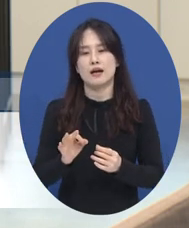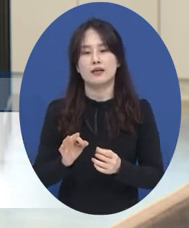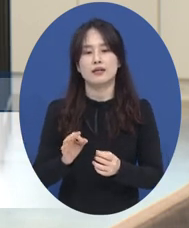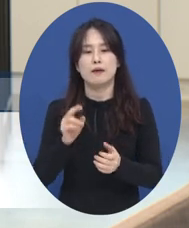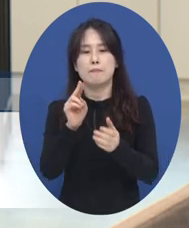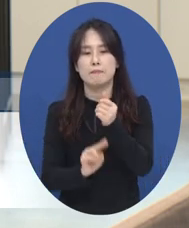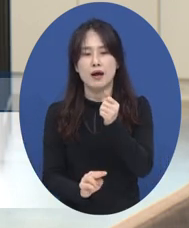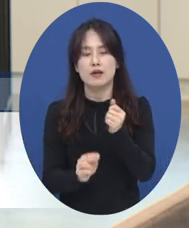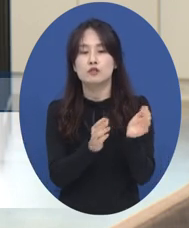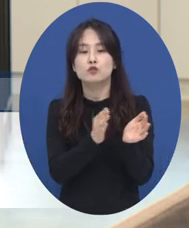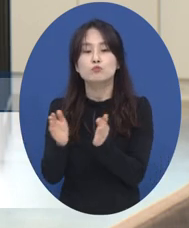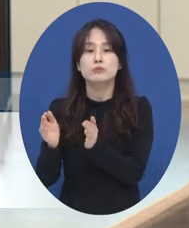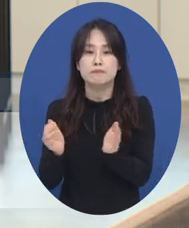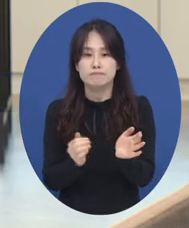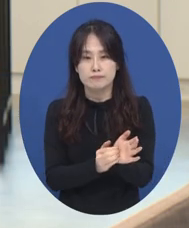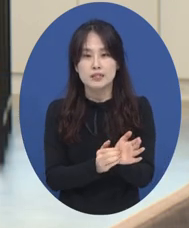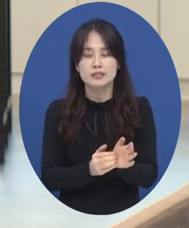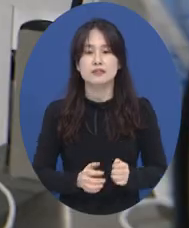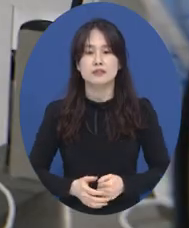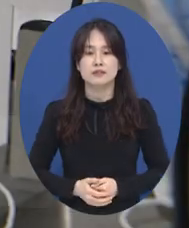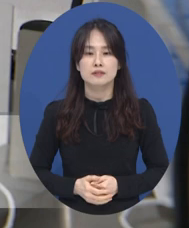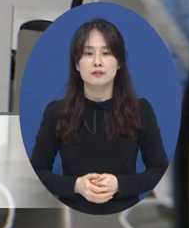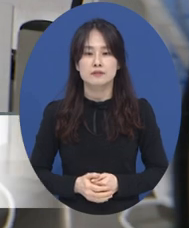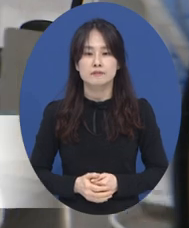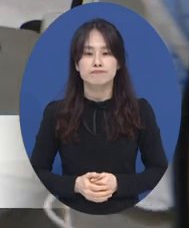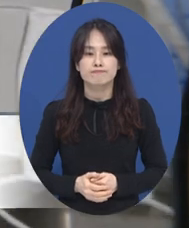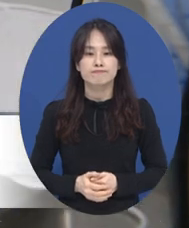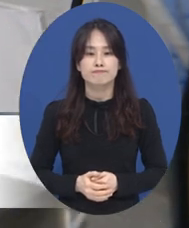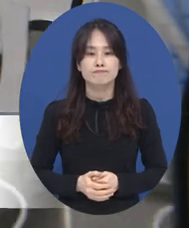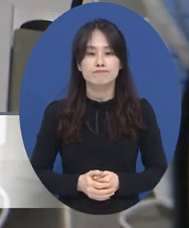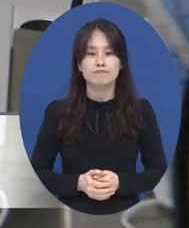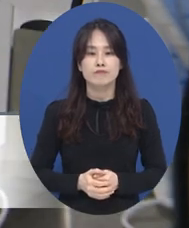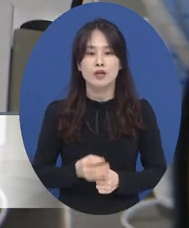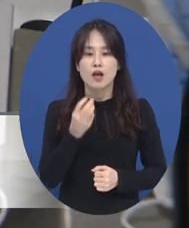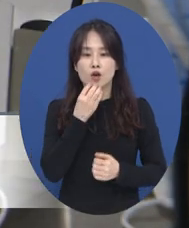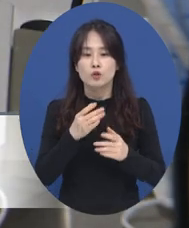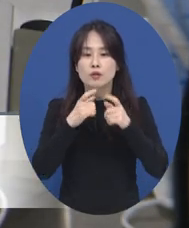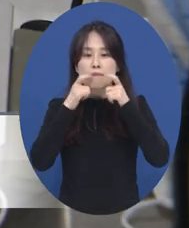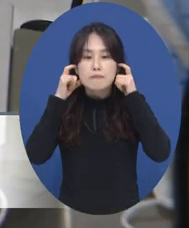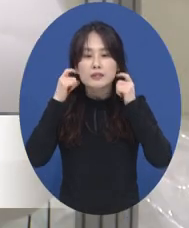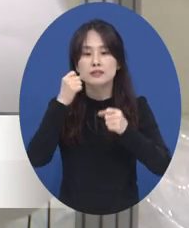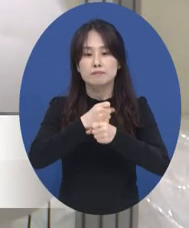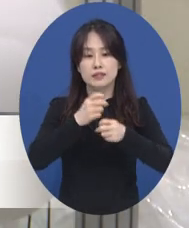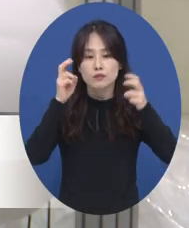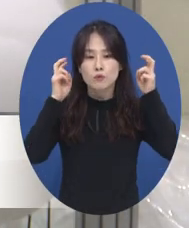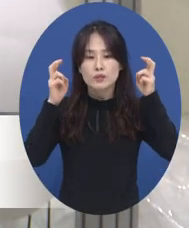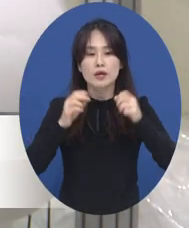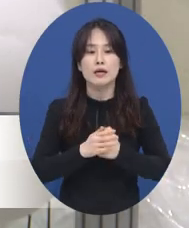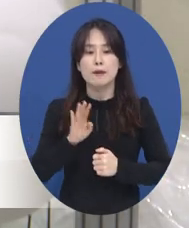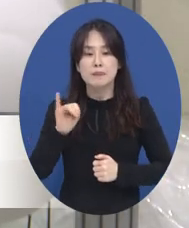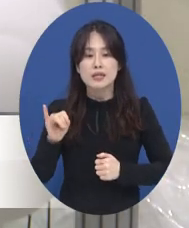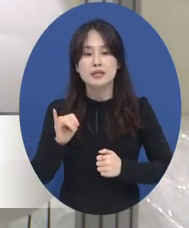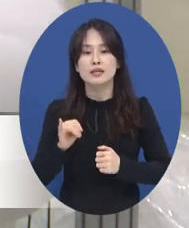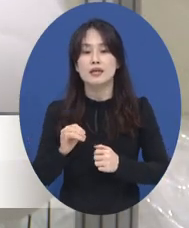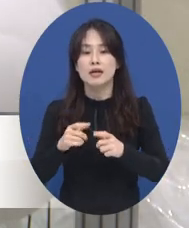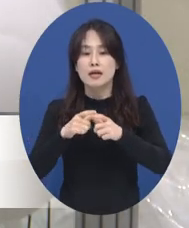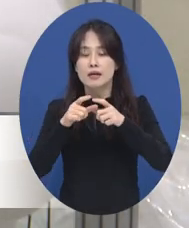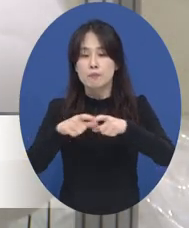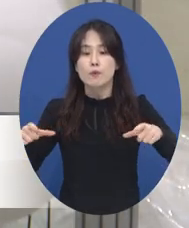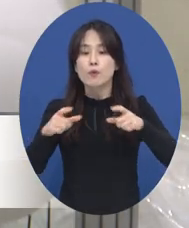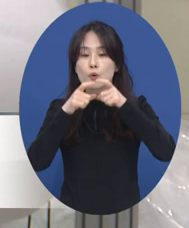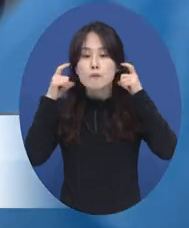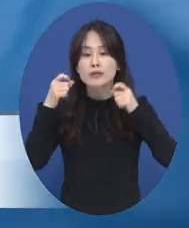가격으로 공급하려고 저희가 준비를 했습니다. 앞서 경기도는 보건용 마스크 제조업체에 비보건용 일반 마스크